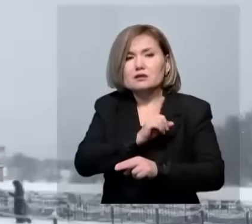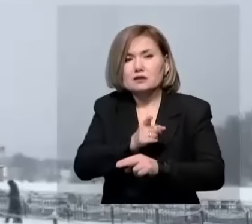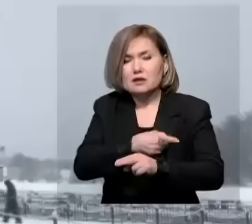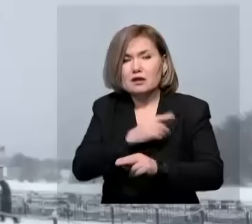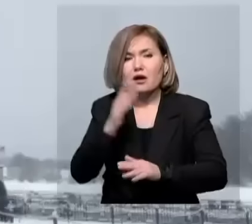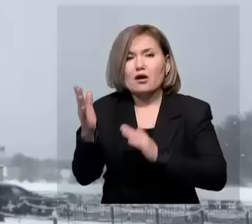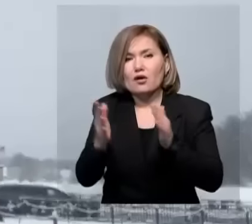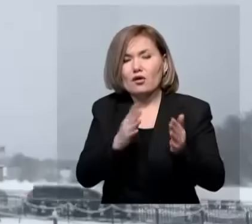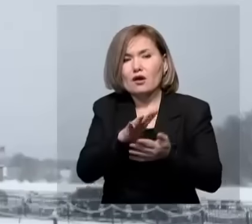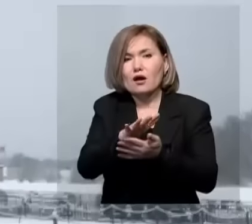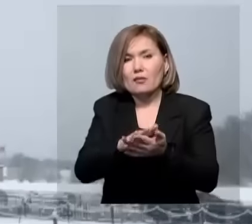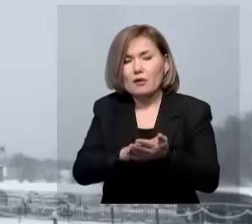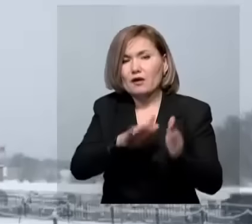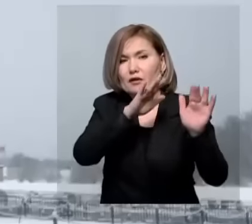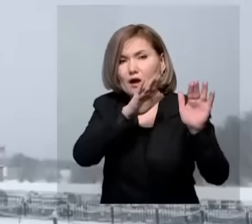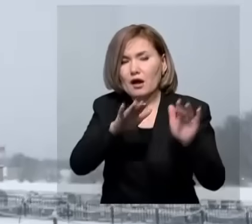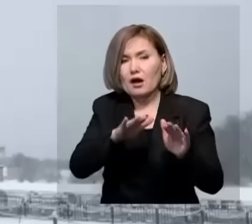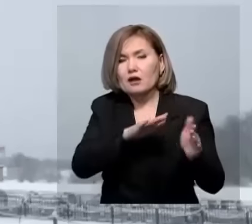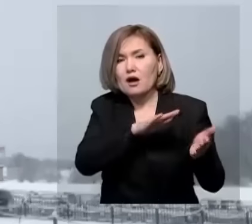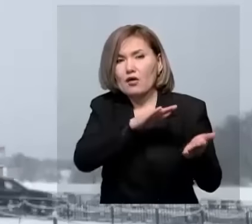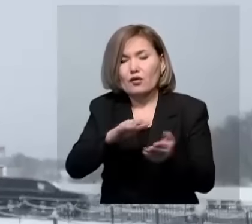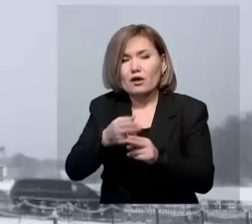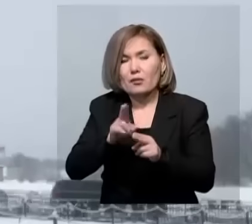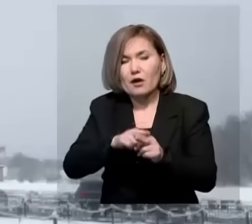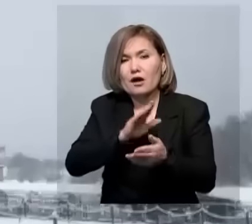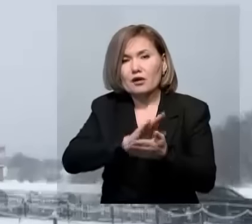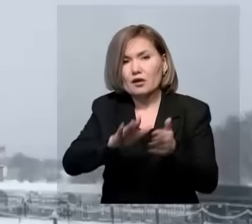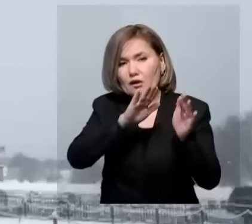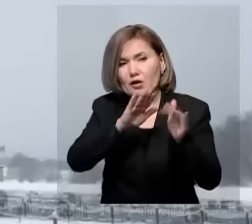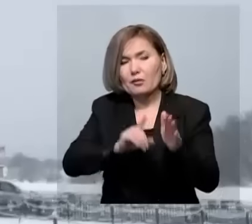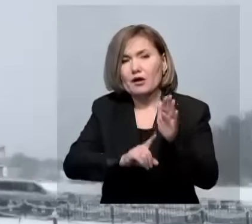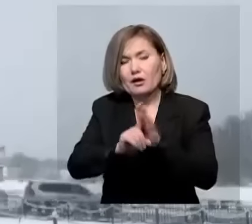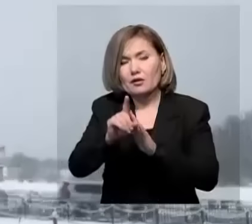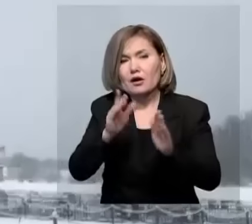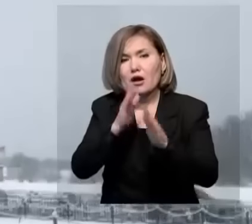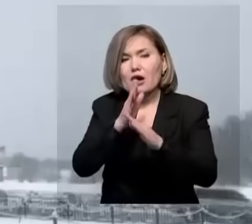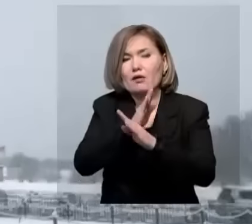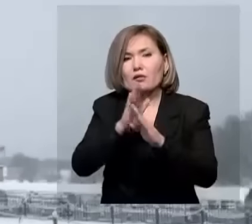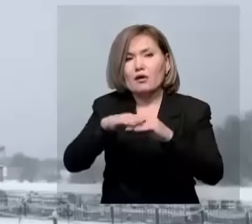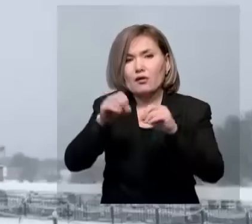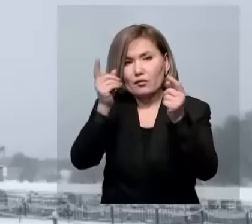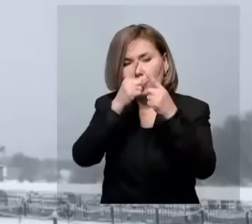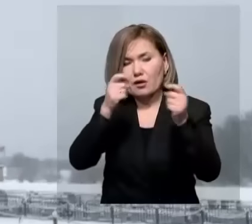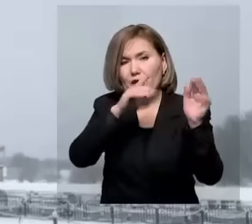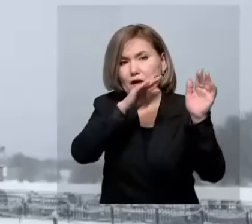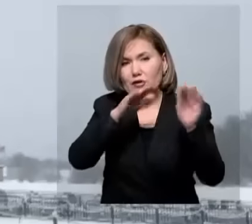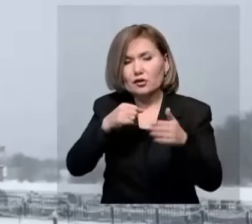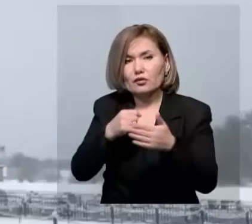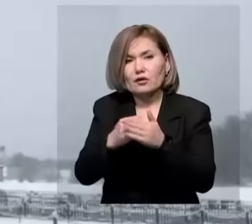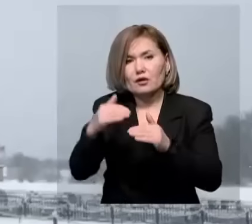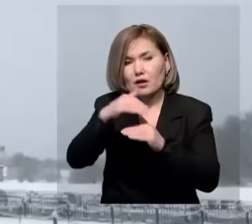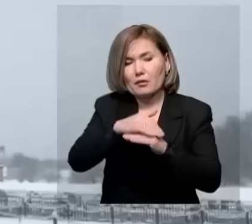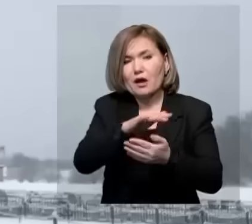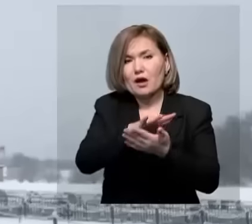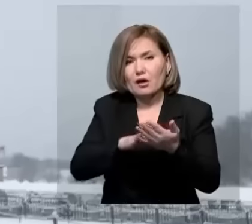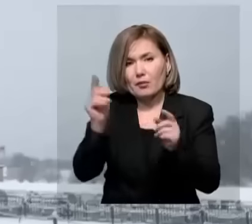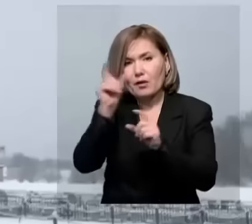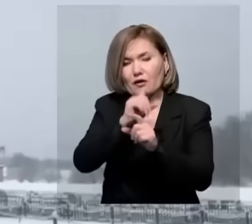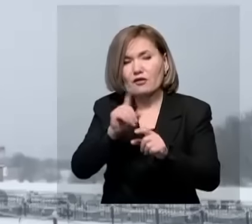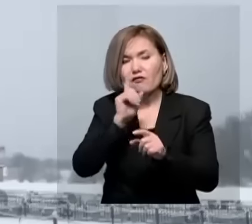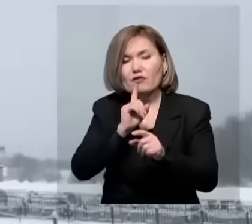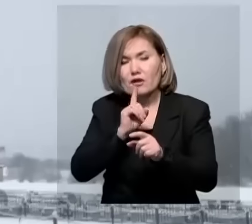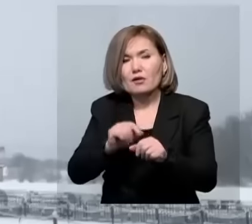бүгін тағы қар күреуге тұру келетін секілді. Себебі синоптиктер қар кешке дейін жауат деп болжап отыр. Білім ошақтары қайтадан сабақтарын